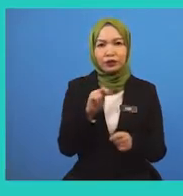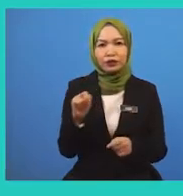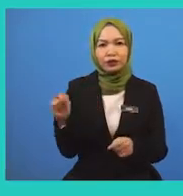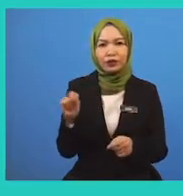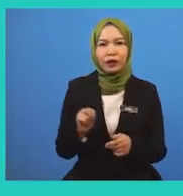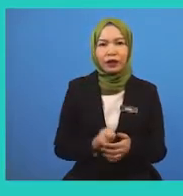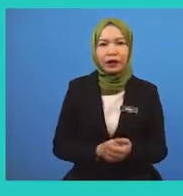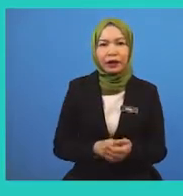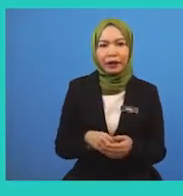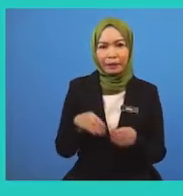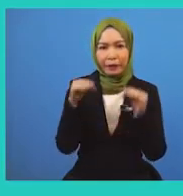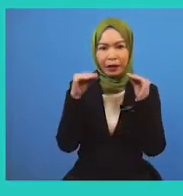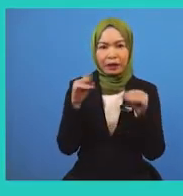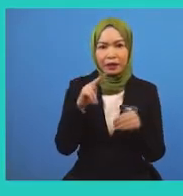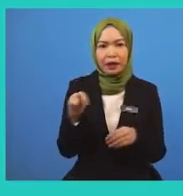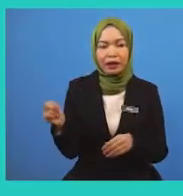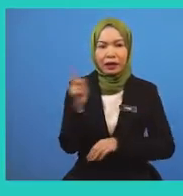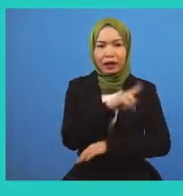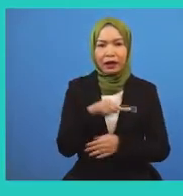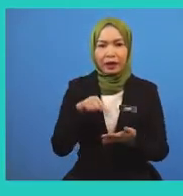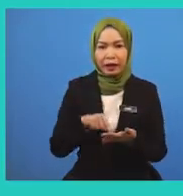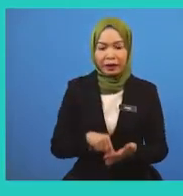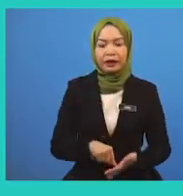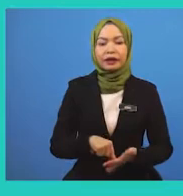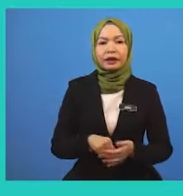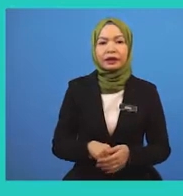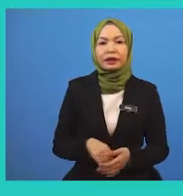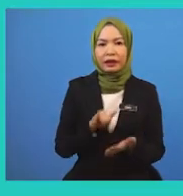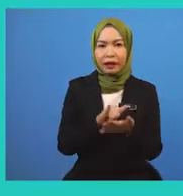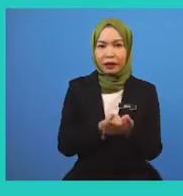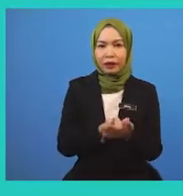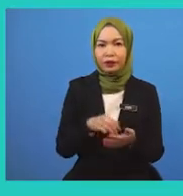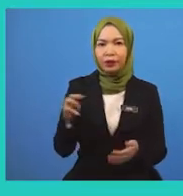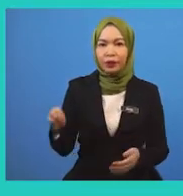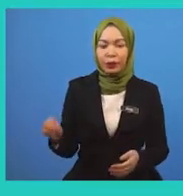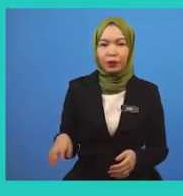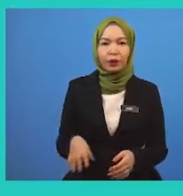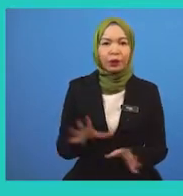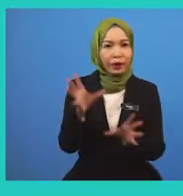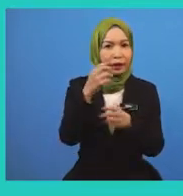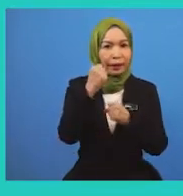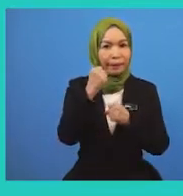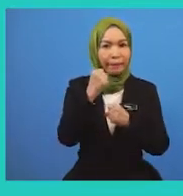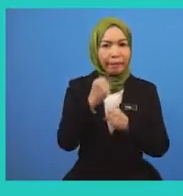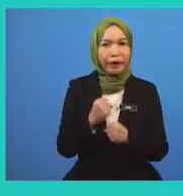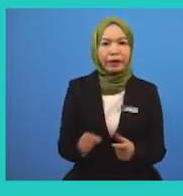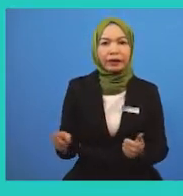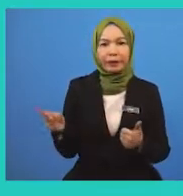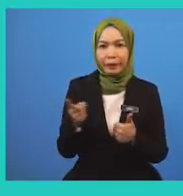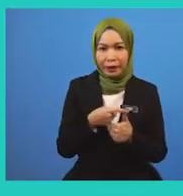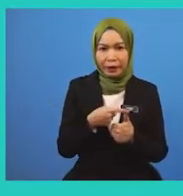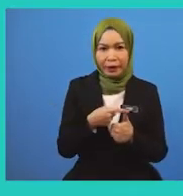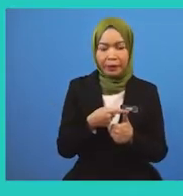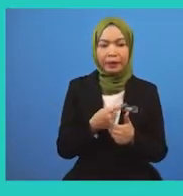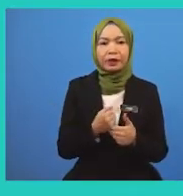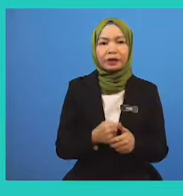pembelajaran untuk episod kali ini, iaitu murid-murid sepatutnya dapat pertama,